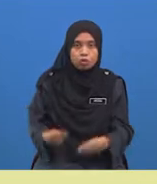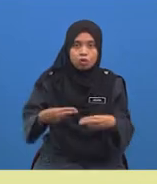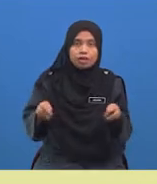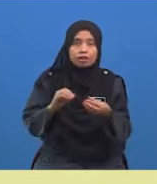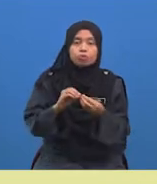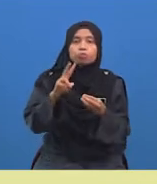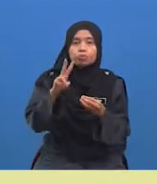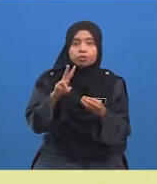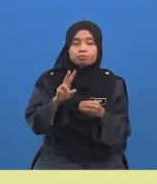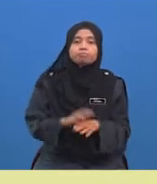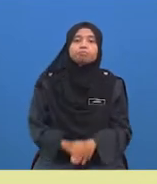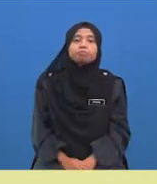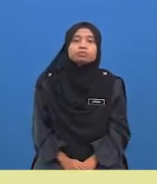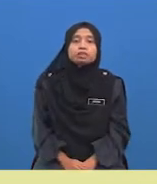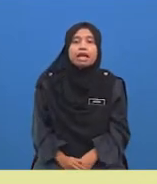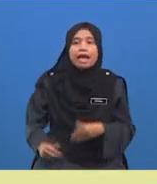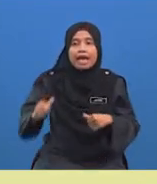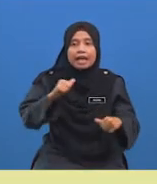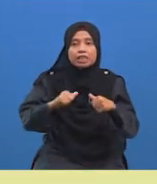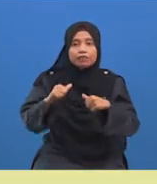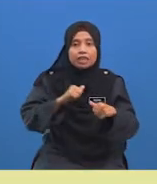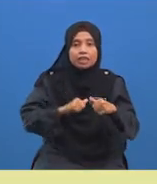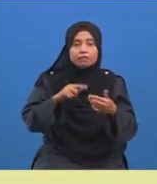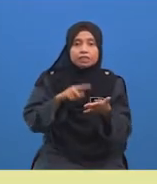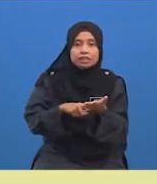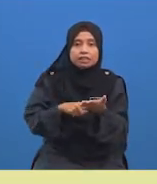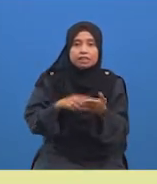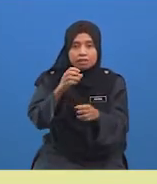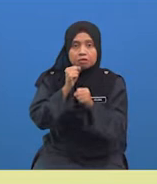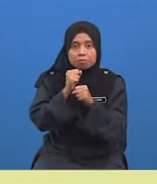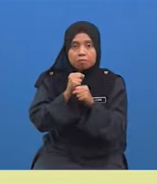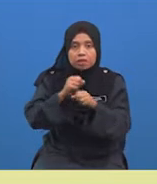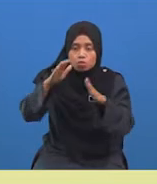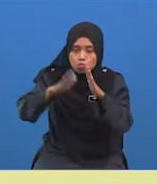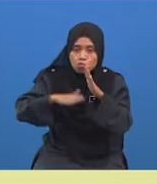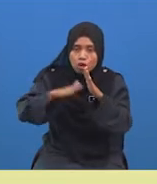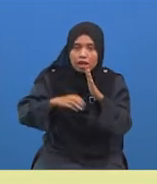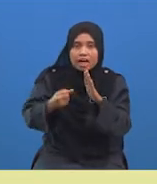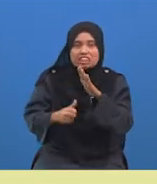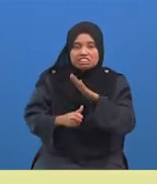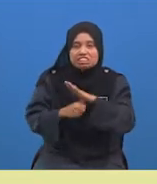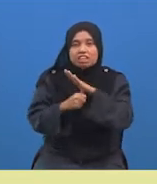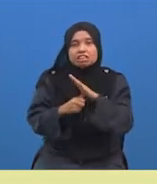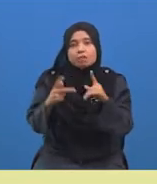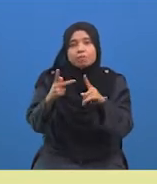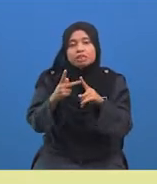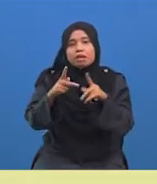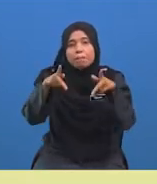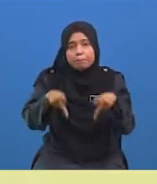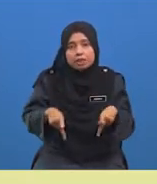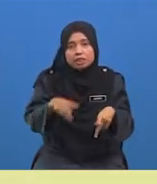Huraian kedua adalah aktiviti-aktiviti ini dapat mengurangkan stres kepada